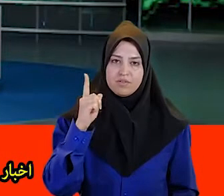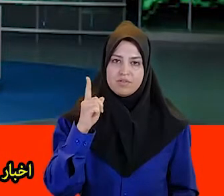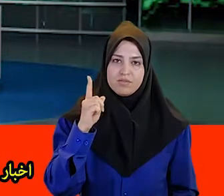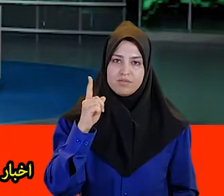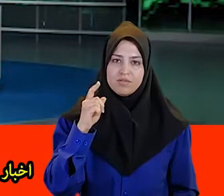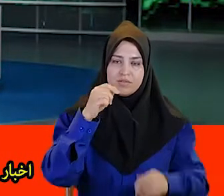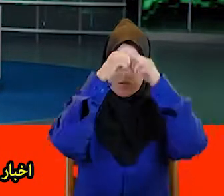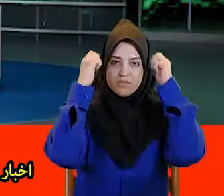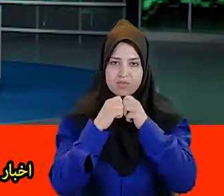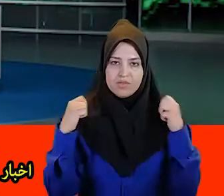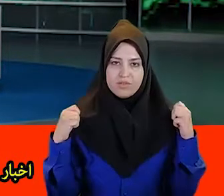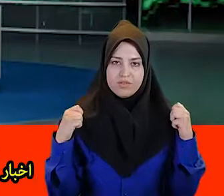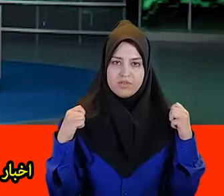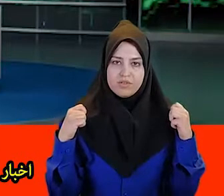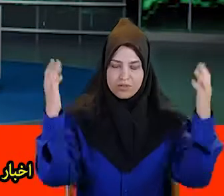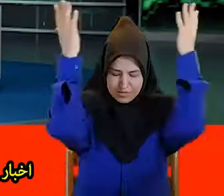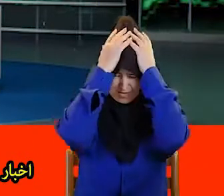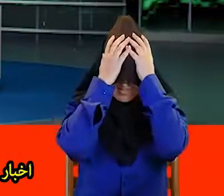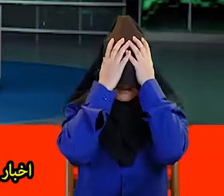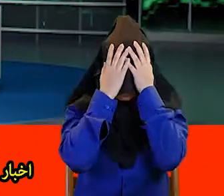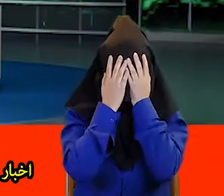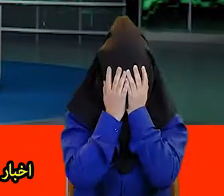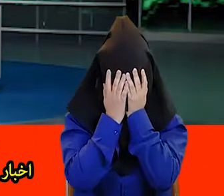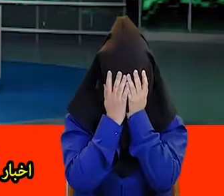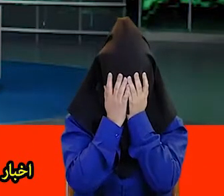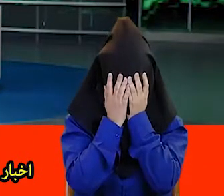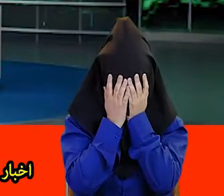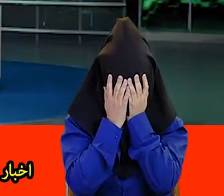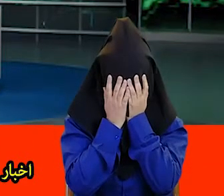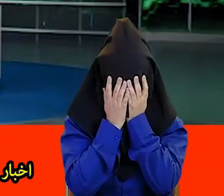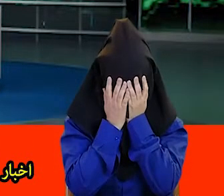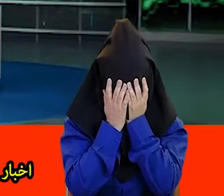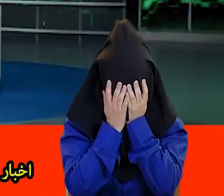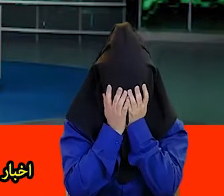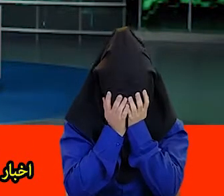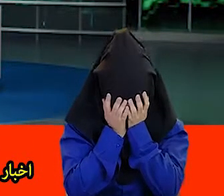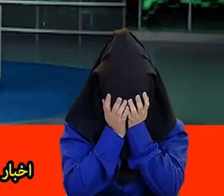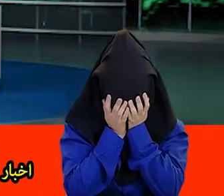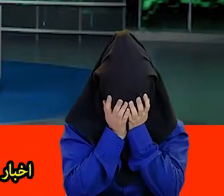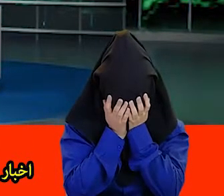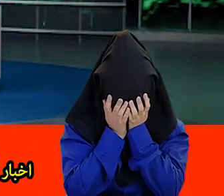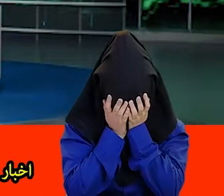خواهرم، یا روسری یا روسری، کدوم یکی رو دوست داری؟